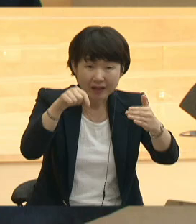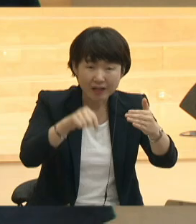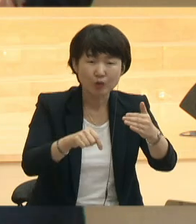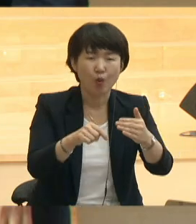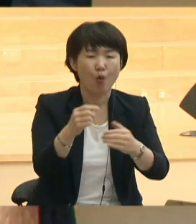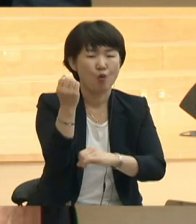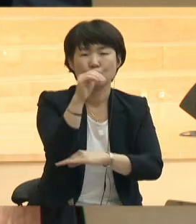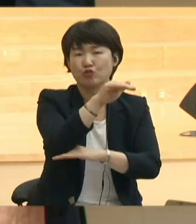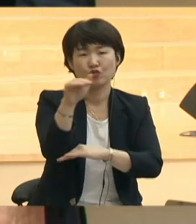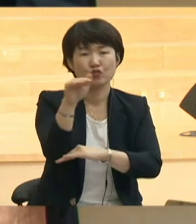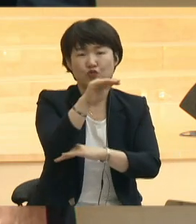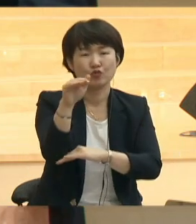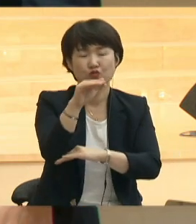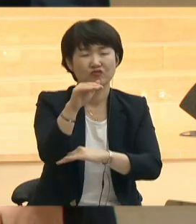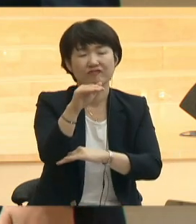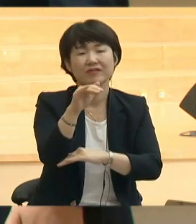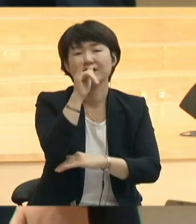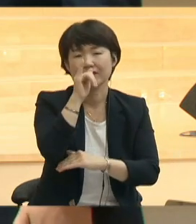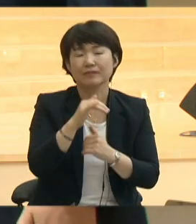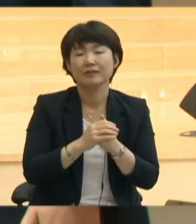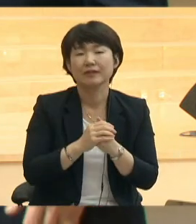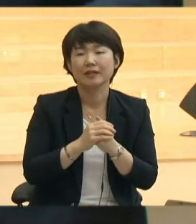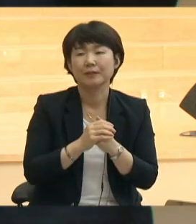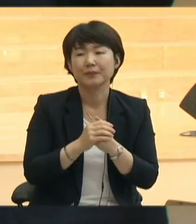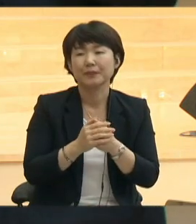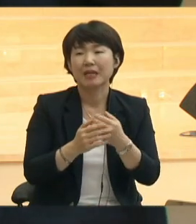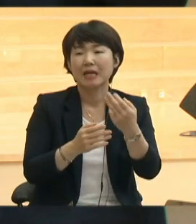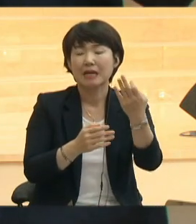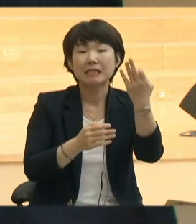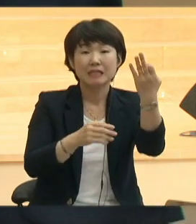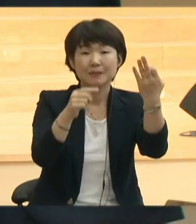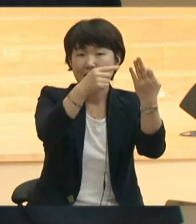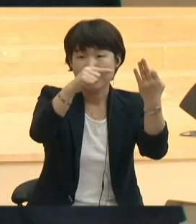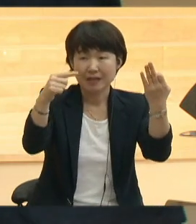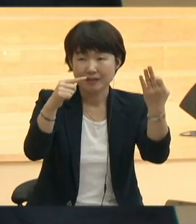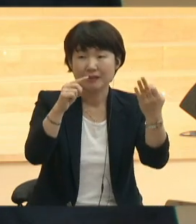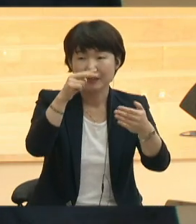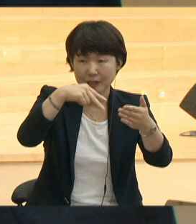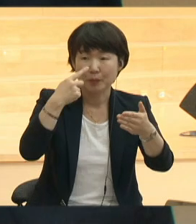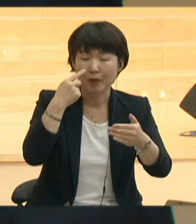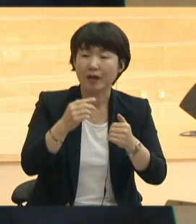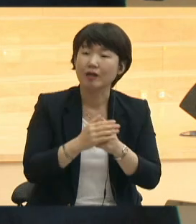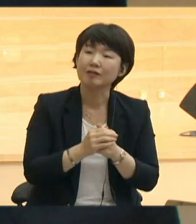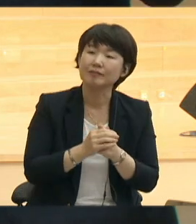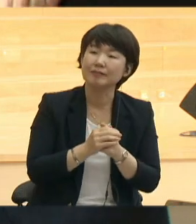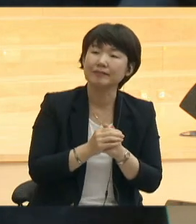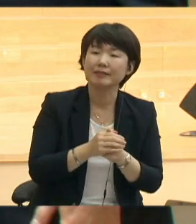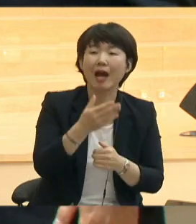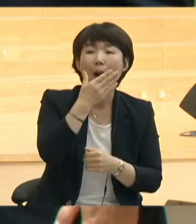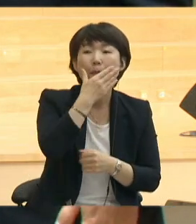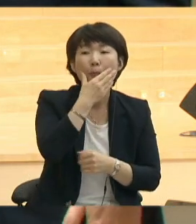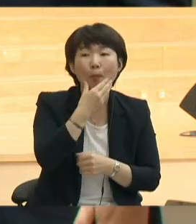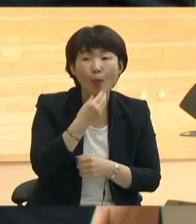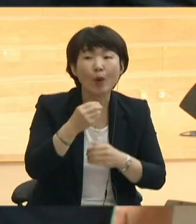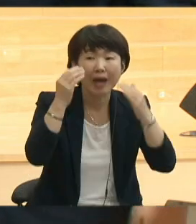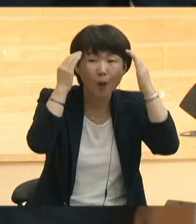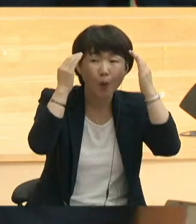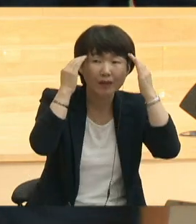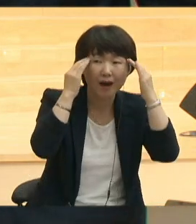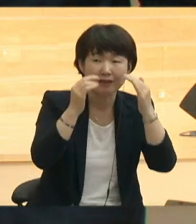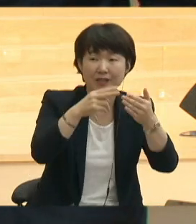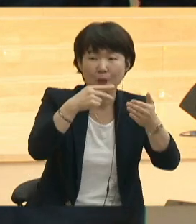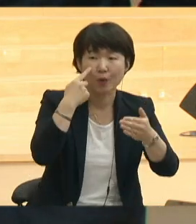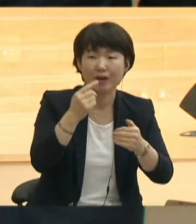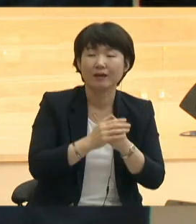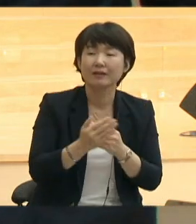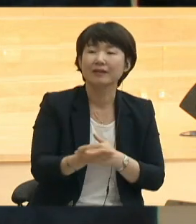수준이 있다 꾸준히 있다 여러분 14절 1 밀고 볶아 에 잘 먼저 복 된건 을 소개하는 데 함께 읽어 보십시오 한번 먼저 읽어 보십시오 너희가